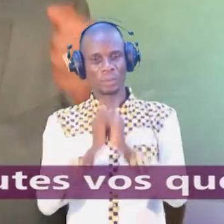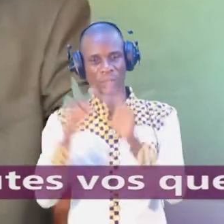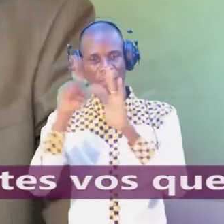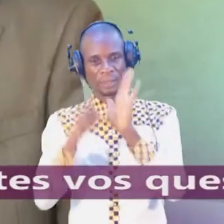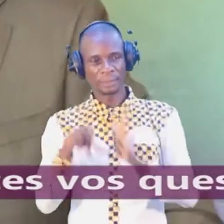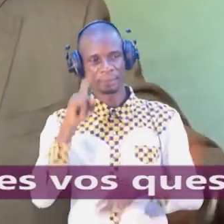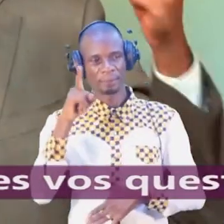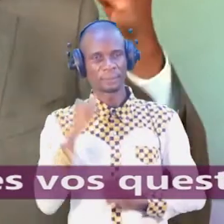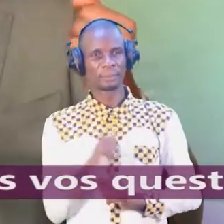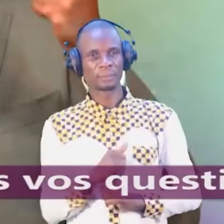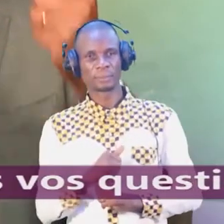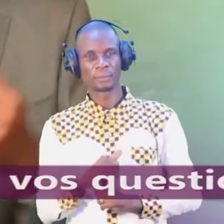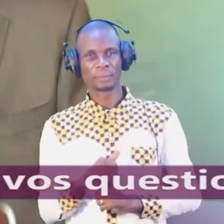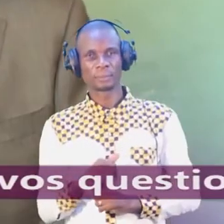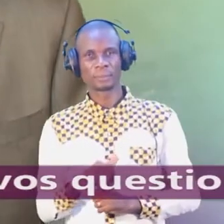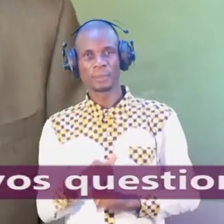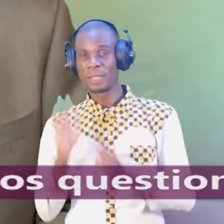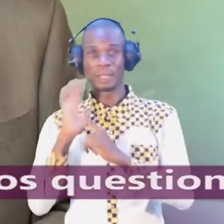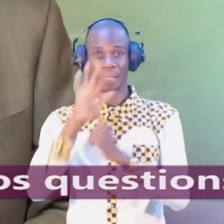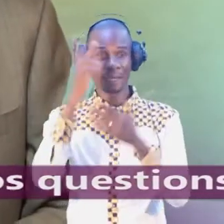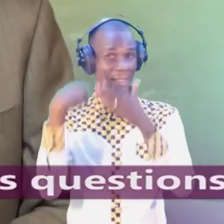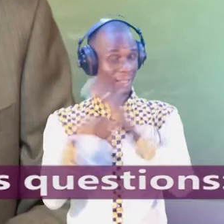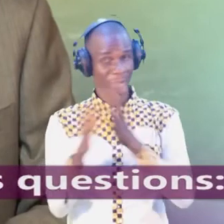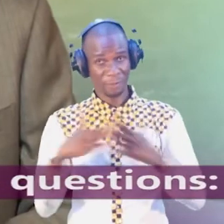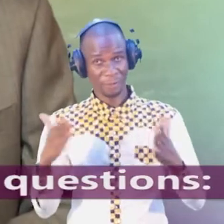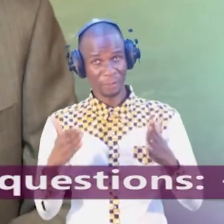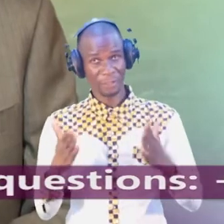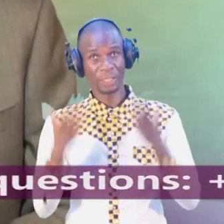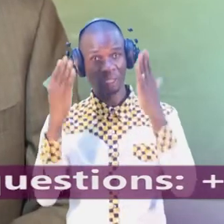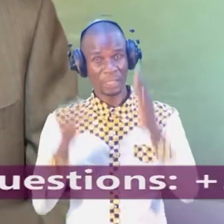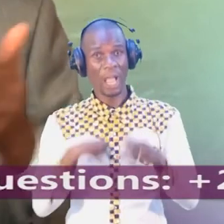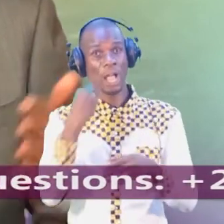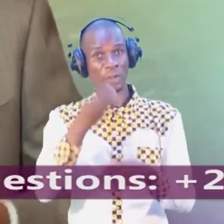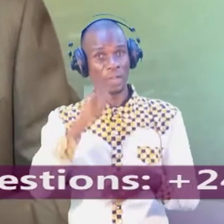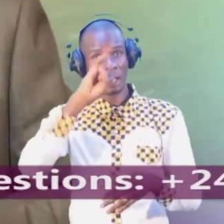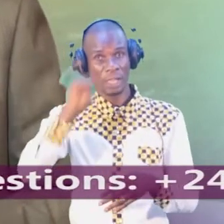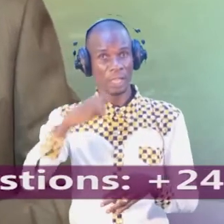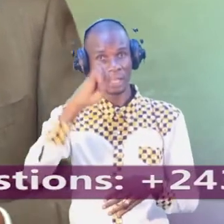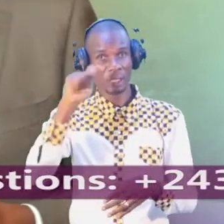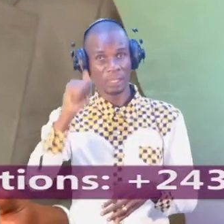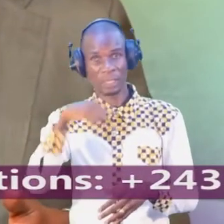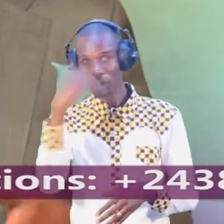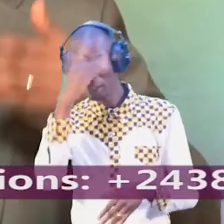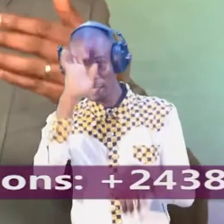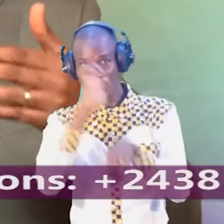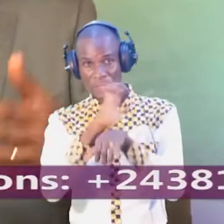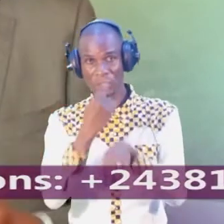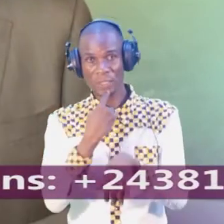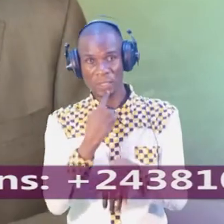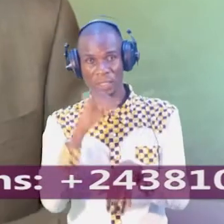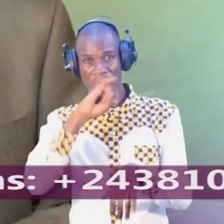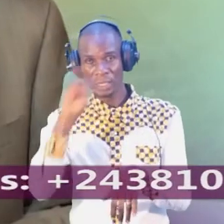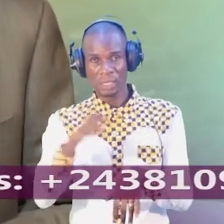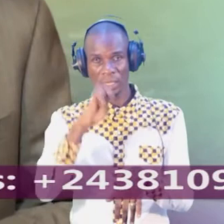le longo kondima na Yesu Kristo mpe ko bate la mibeko na ye. dans la grande. Nakata sakoli monene